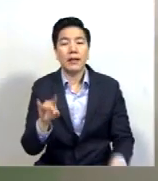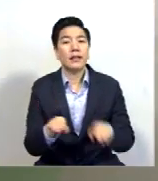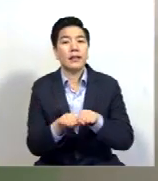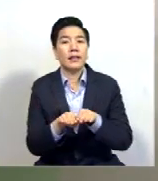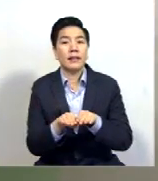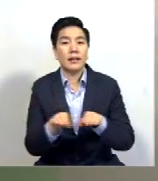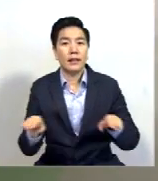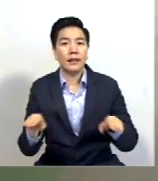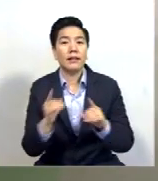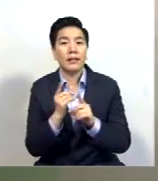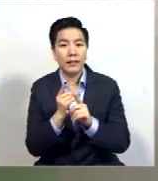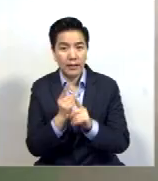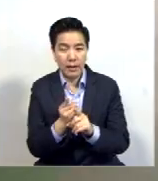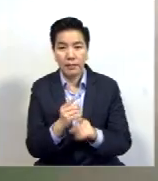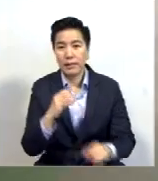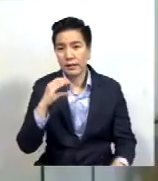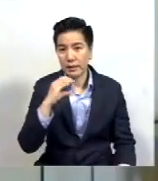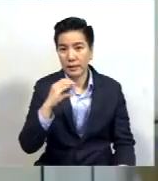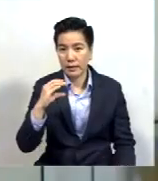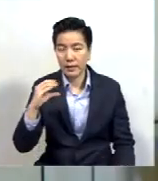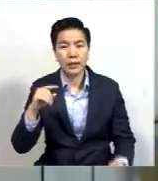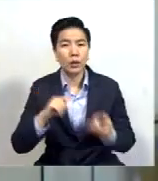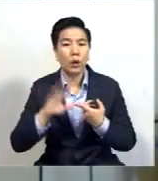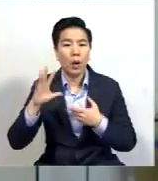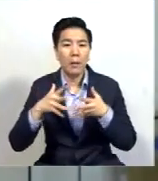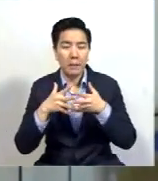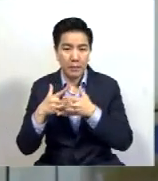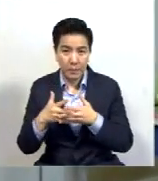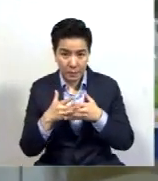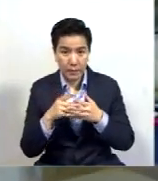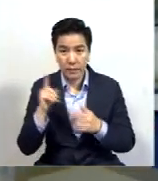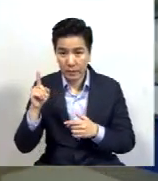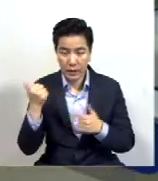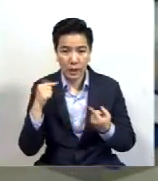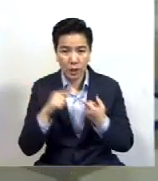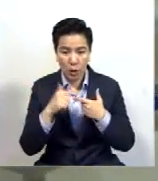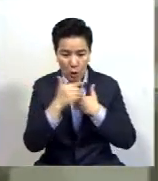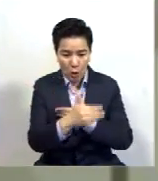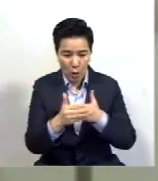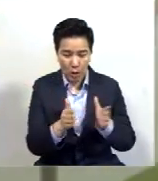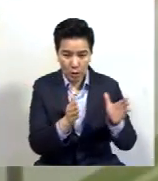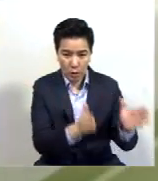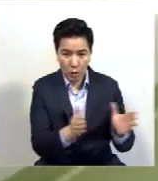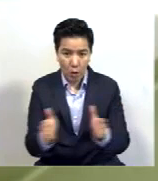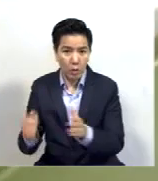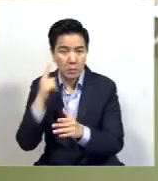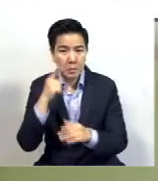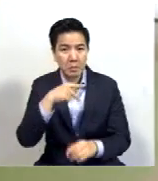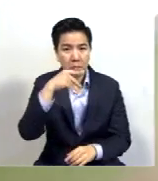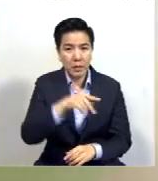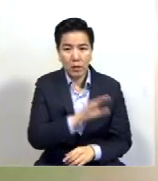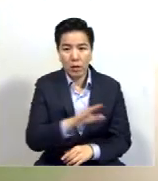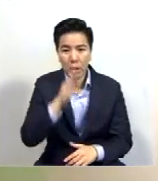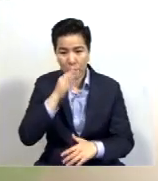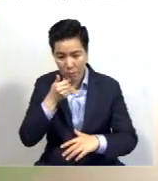จากมาตรฐานของ CDC ของสหรัฐอเมริกานะครับแต่ละห้องจะมีลักษณะเป็นพิเศษก็คือการเข้าสู่ห้องภาย